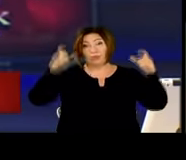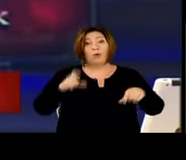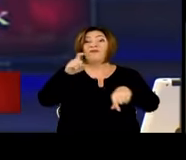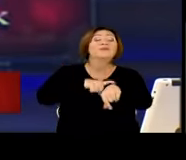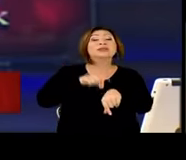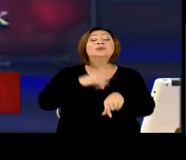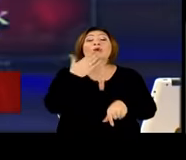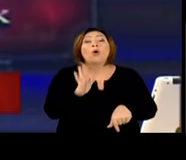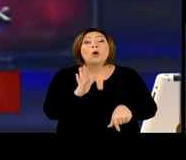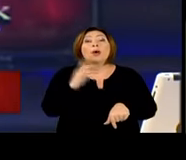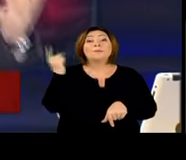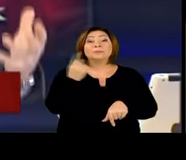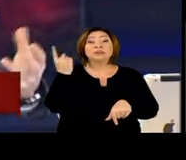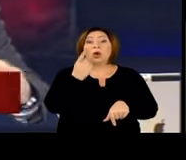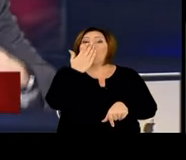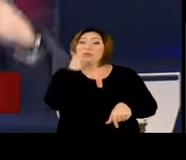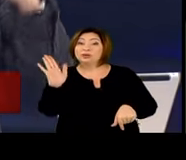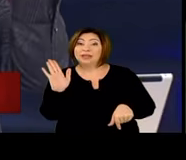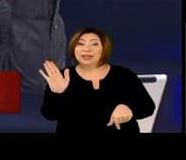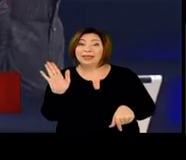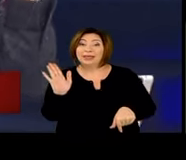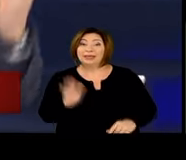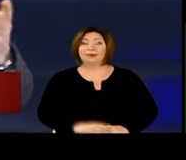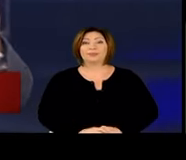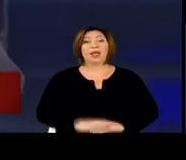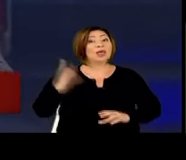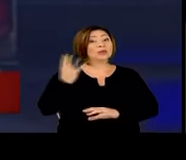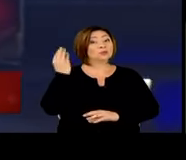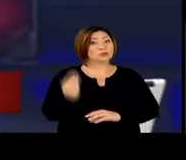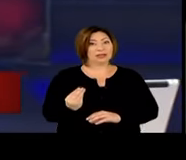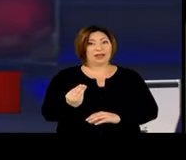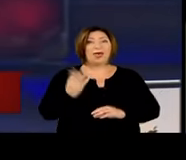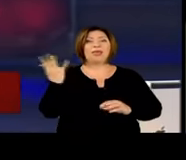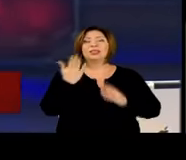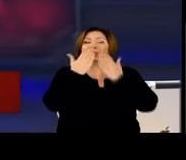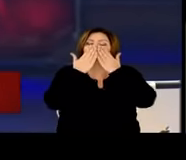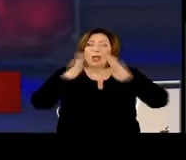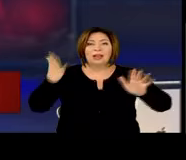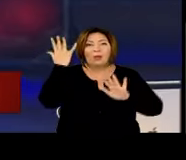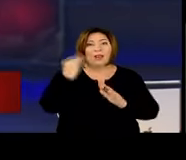vakit de yok. Bir şeylerin orijinalini, en güzelini, en